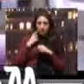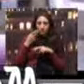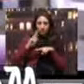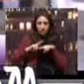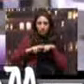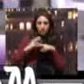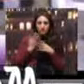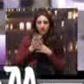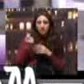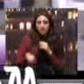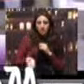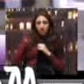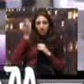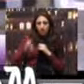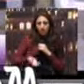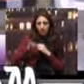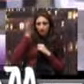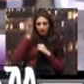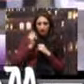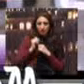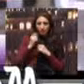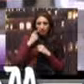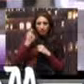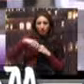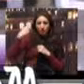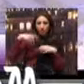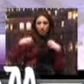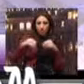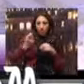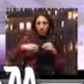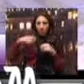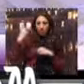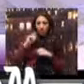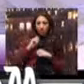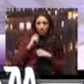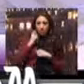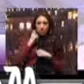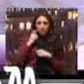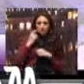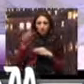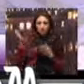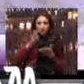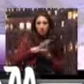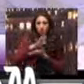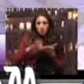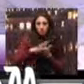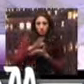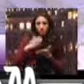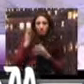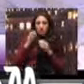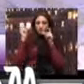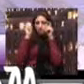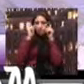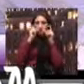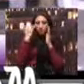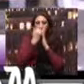كمان بارتفاع الاسعار، وده موضوع اصبح مشكله واهم قضيه في الشهور الاخيره، هي فكره عدم وجود الرقابه